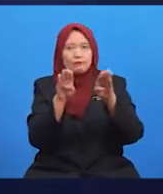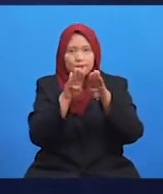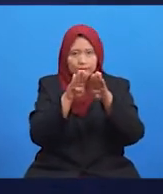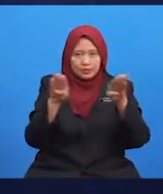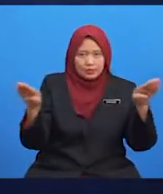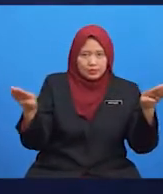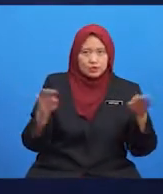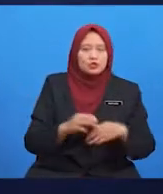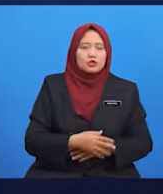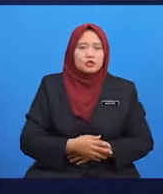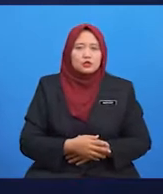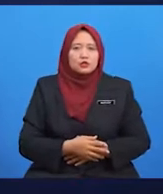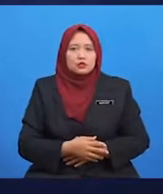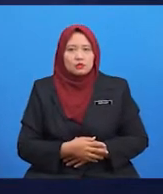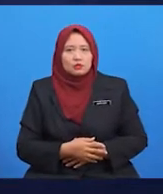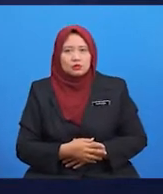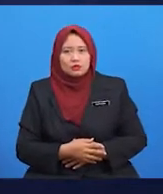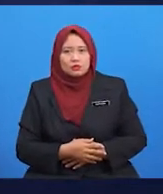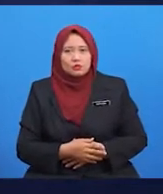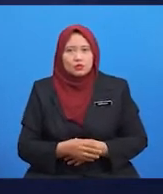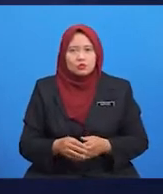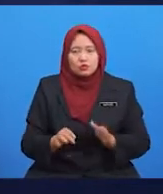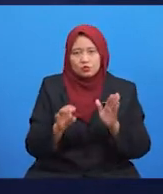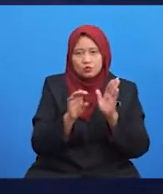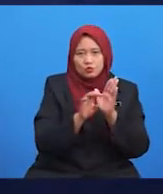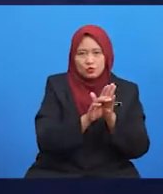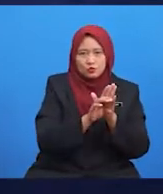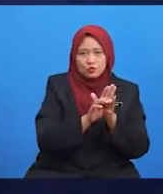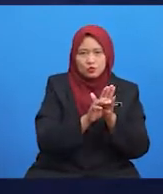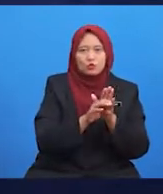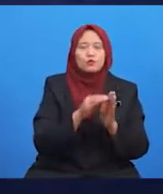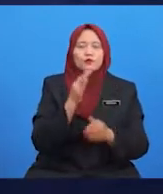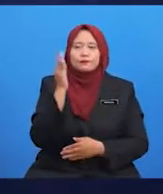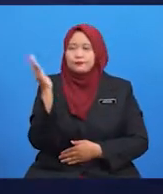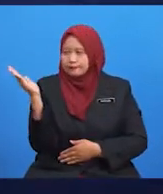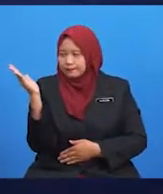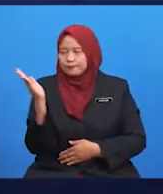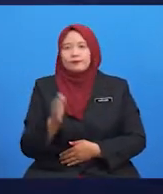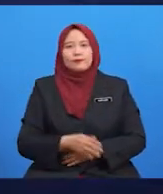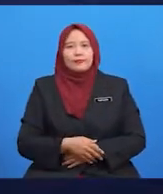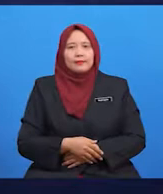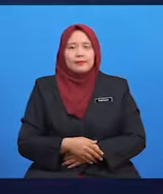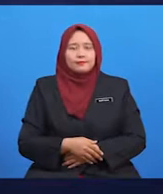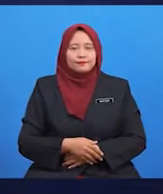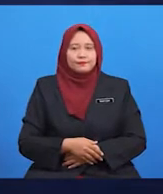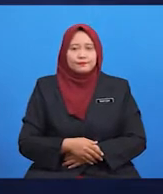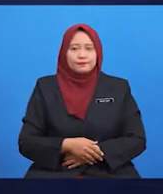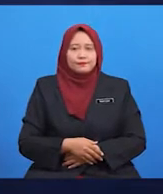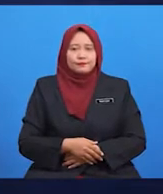Contohnya, perkataan selamatkan pada rangkap 5, baris 5 dan 6, iaitu